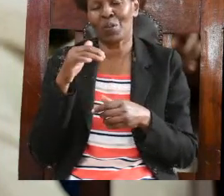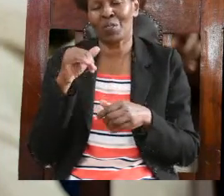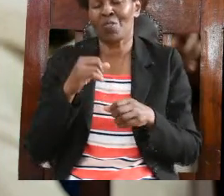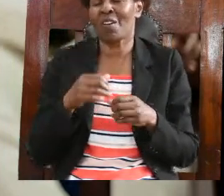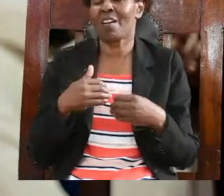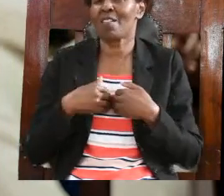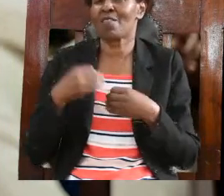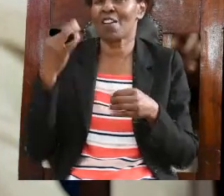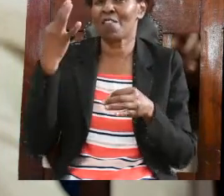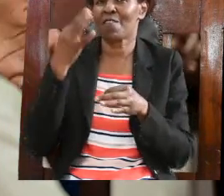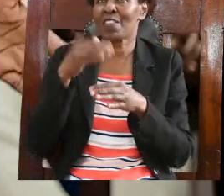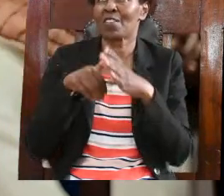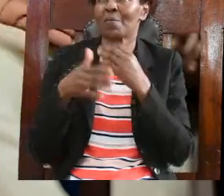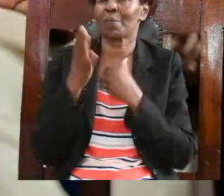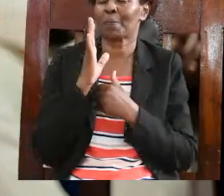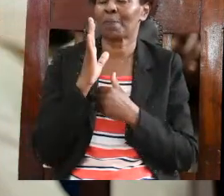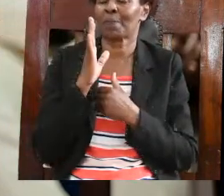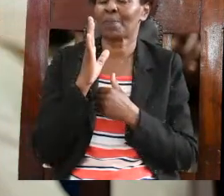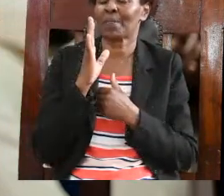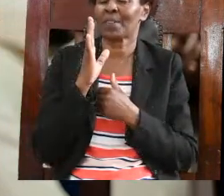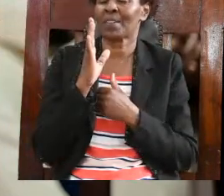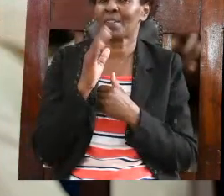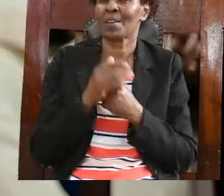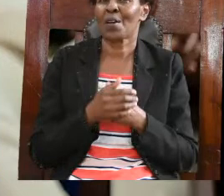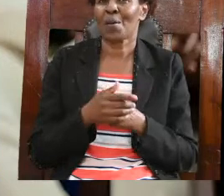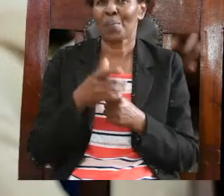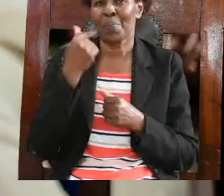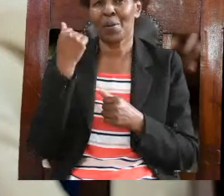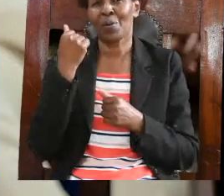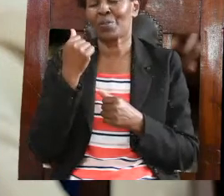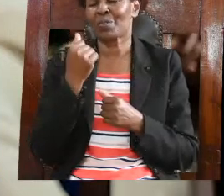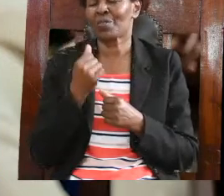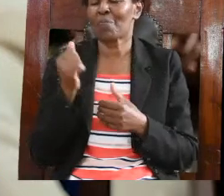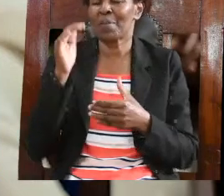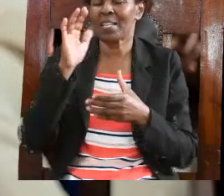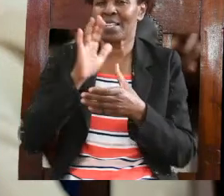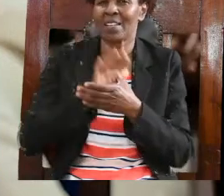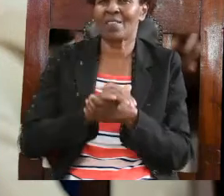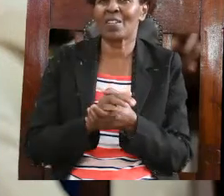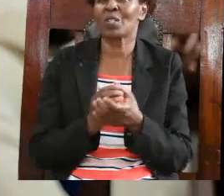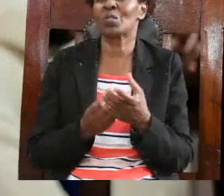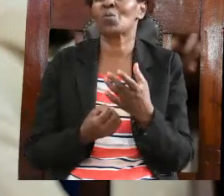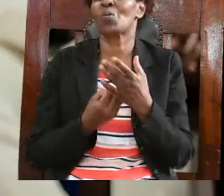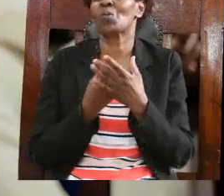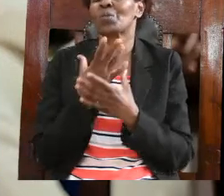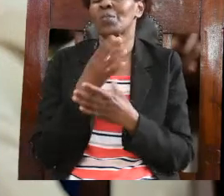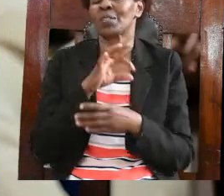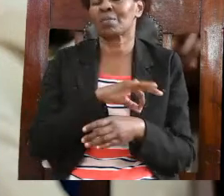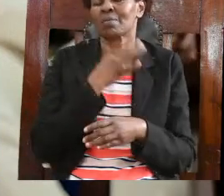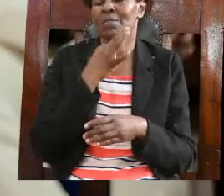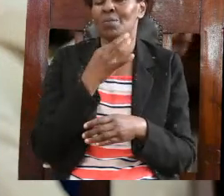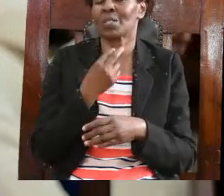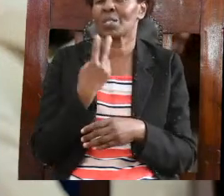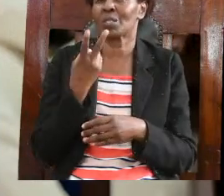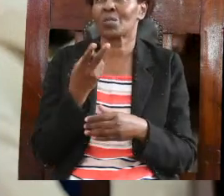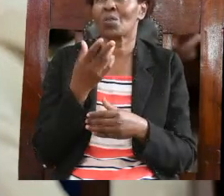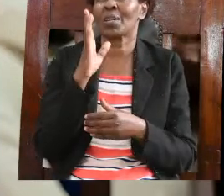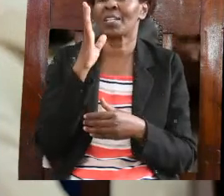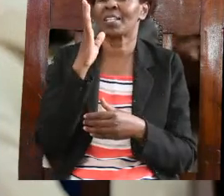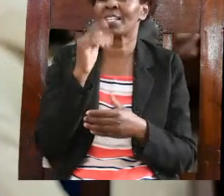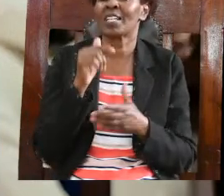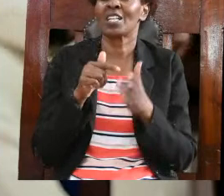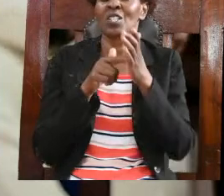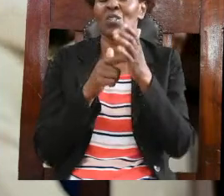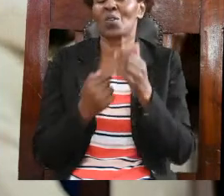kuweka imani yake kwa Mungu, na kwa sababu ya kukubali kukomaa katika hali ile, tunaona Mungu